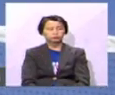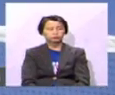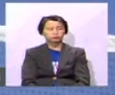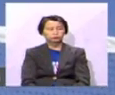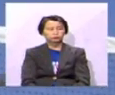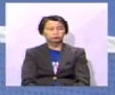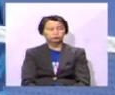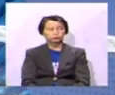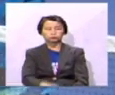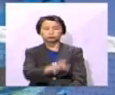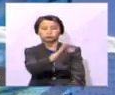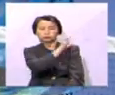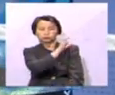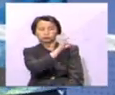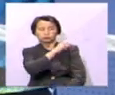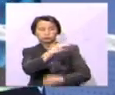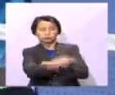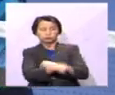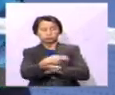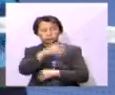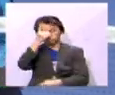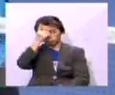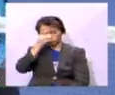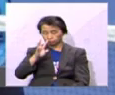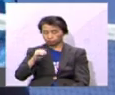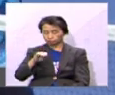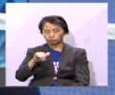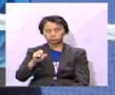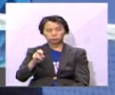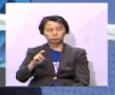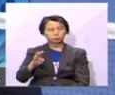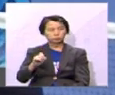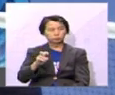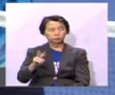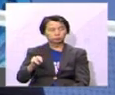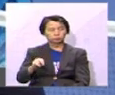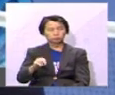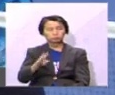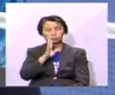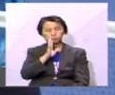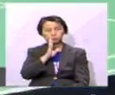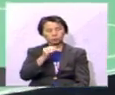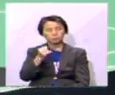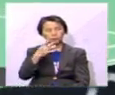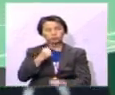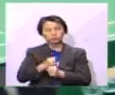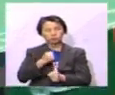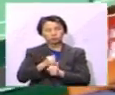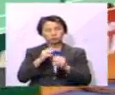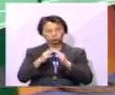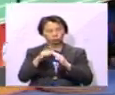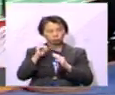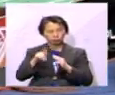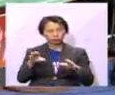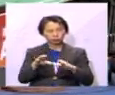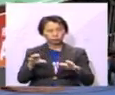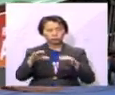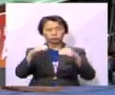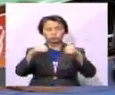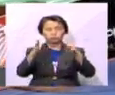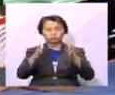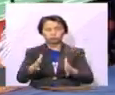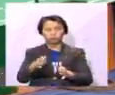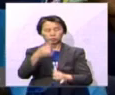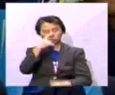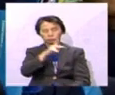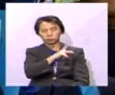Sementara itu, jurulatih negara Datuk Miss Bun Siddiq dan Chia Sun Kit senada mengakui banyak lagi kerja rumah harus dilakukan pemain. Bagi